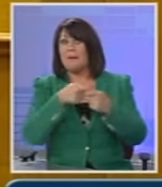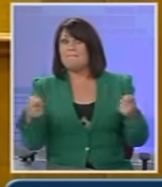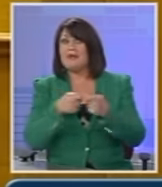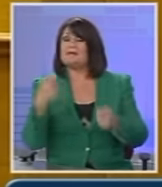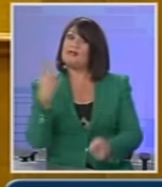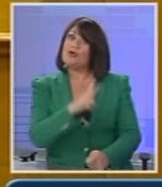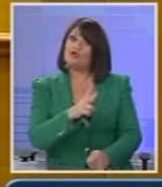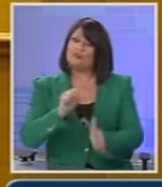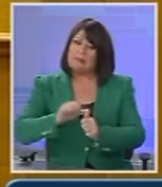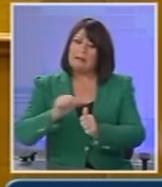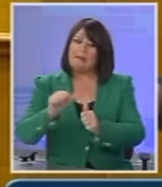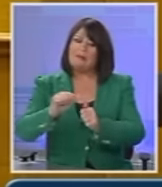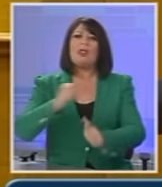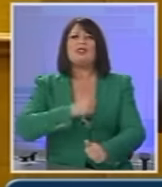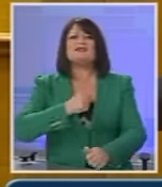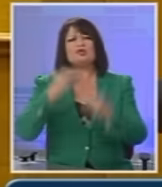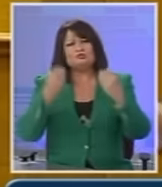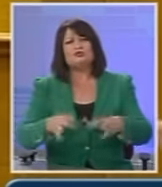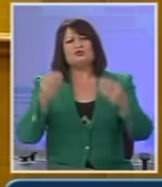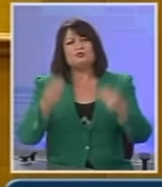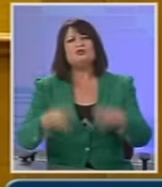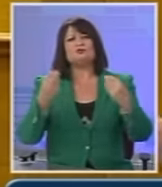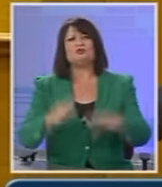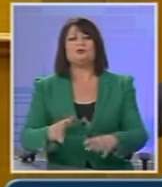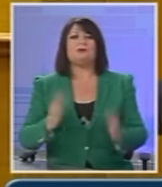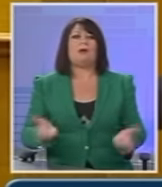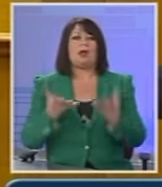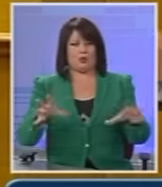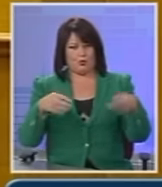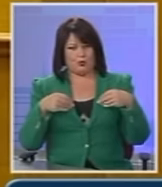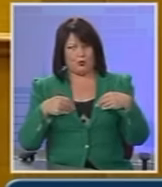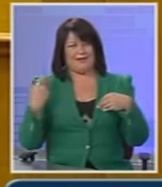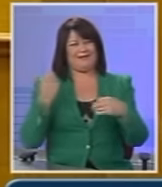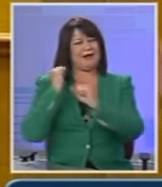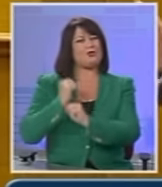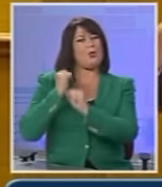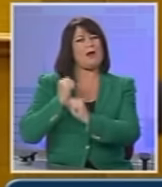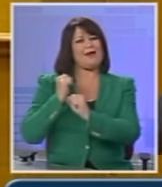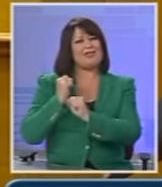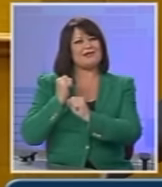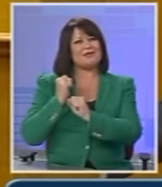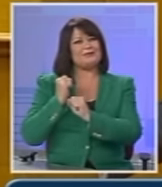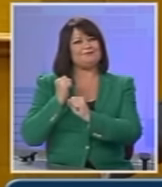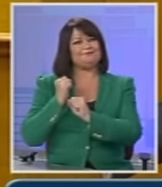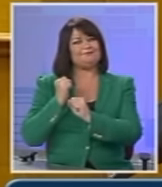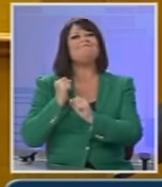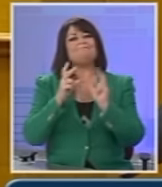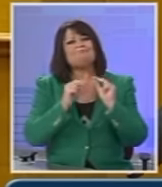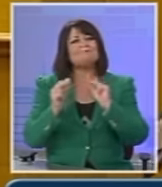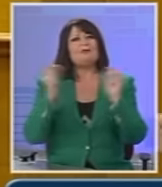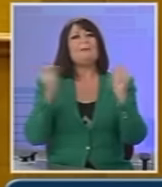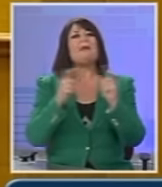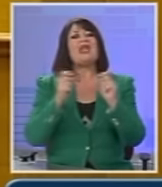κάθε μήνα δυστυχώς γινόντουσαν και χειρότερα. Αν είχατε αποδεχθεί από το Γενάρη το mail το οποίο συζητούσαμε